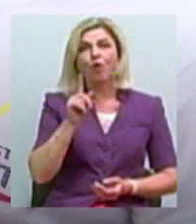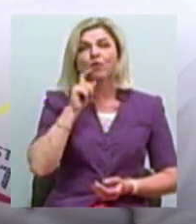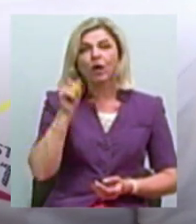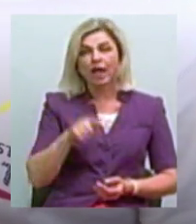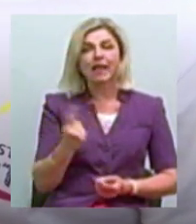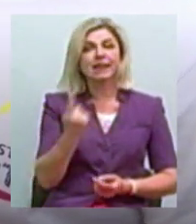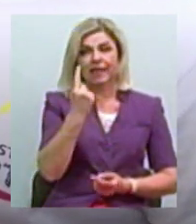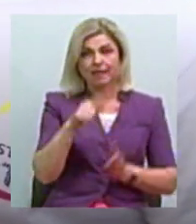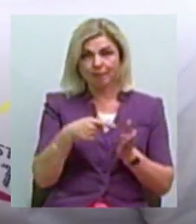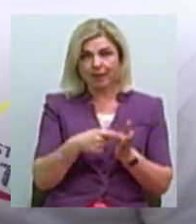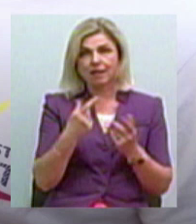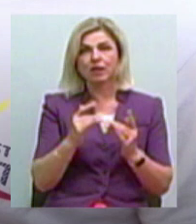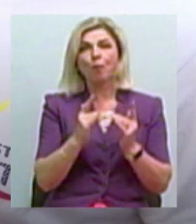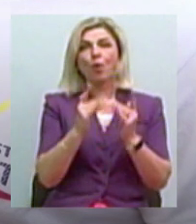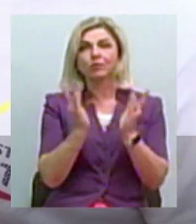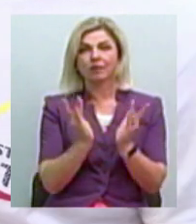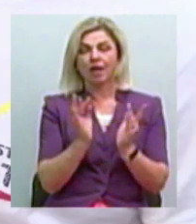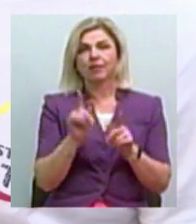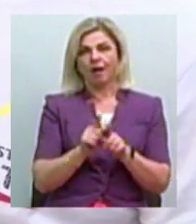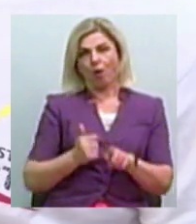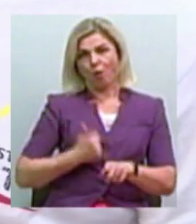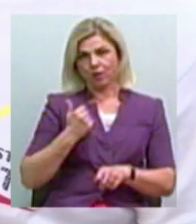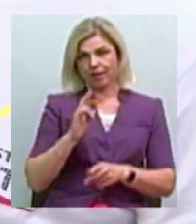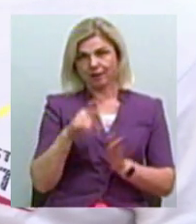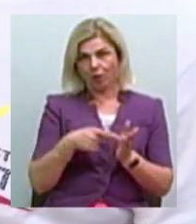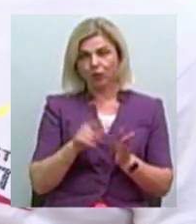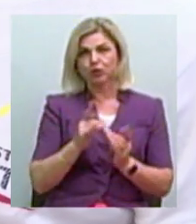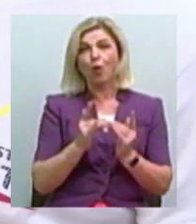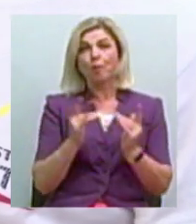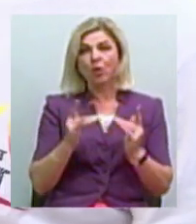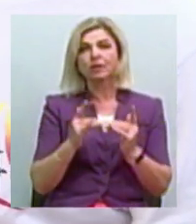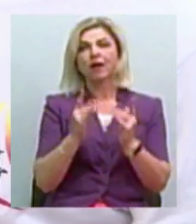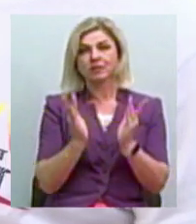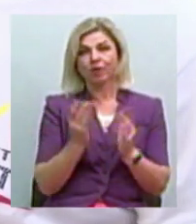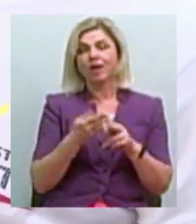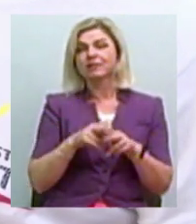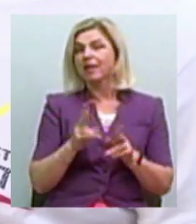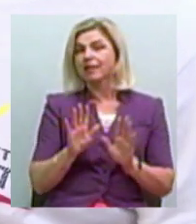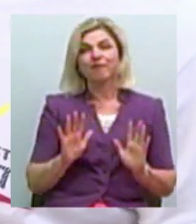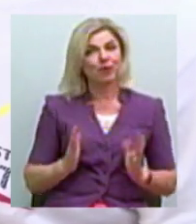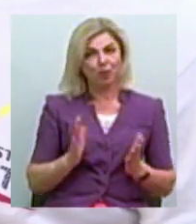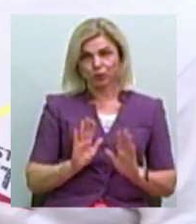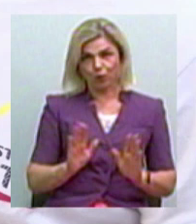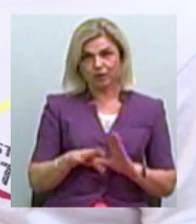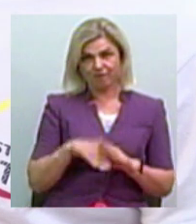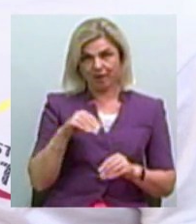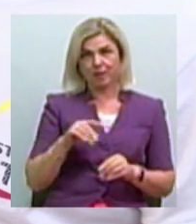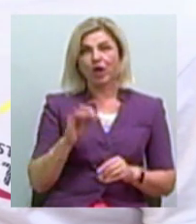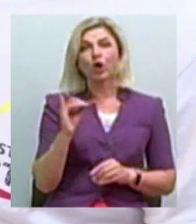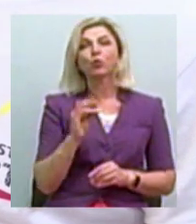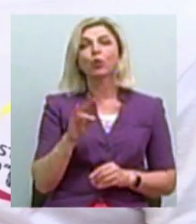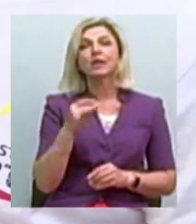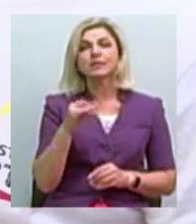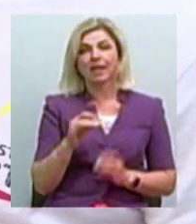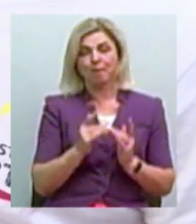мости. І така гордість в Миколаєві, що от міст такий розводиться. Тому це не випадково вибрано саме Інгульський міст. Таке